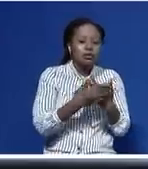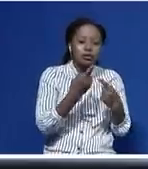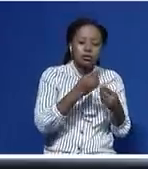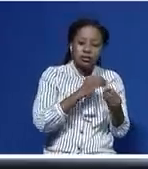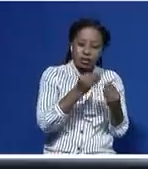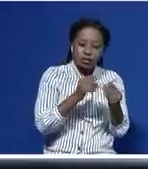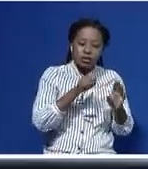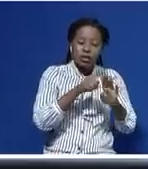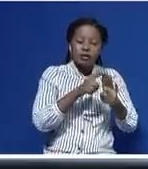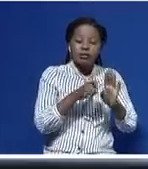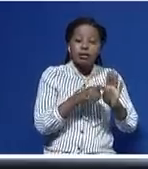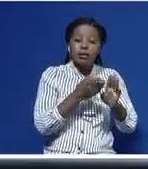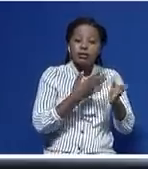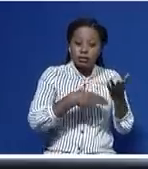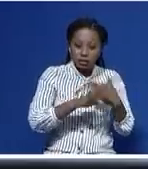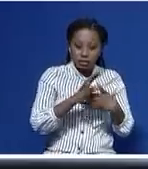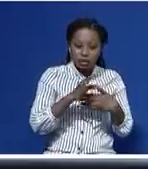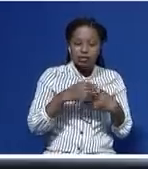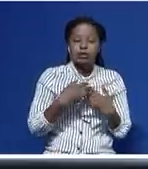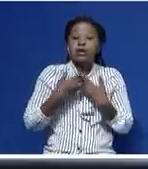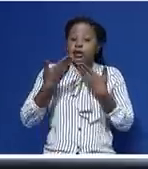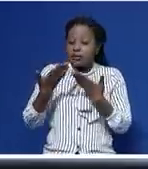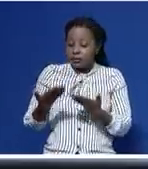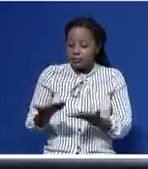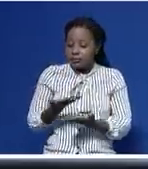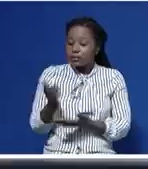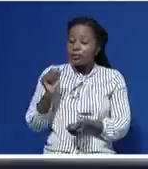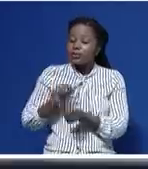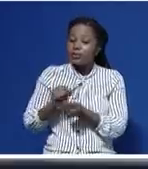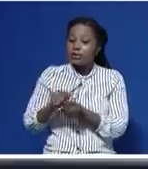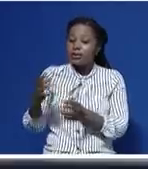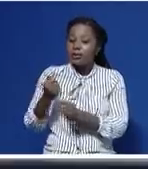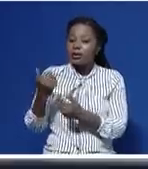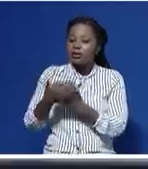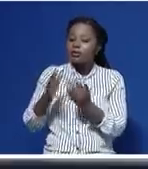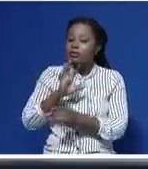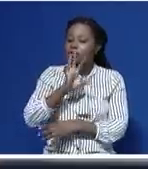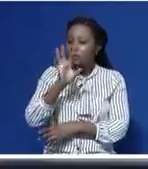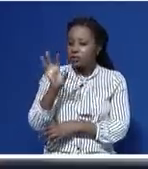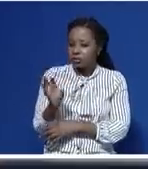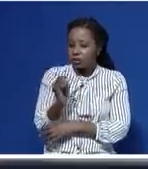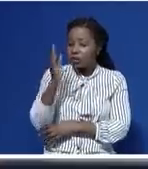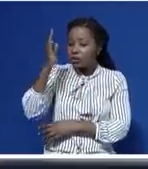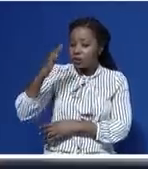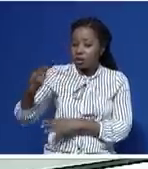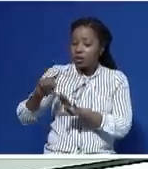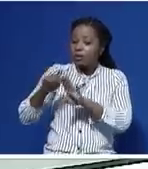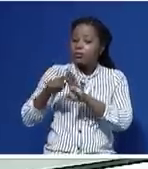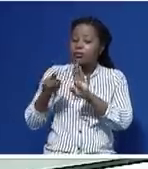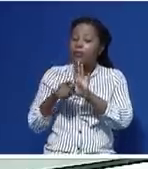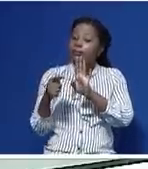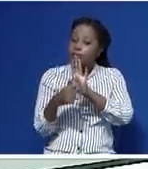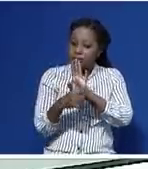za Afrika zaidi? Kwa sasa bidhaa hizi zinapatikana kwenye nchi zote za ukanda wa Mashariki